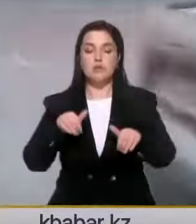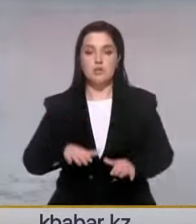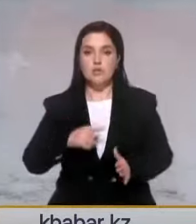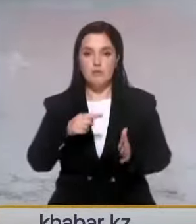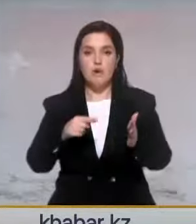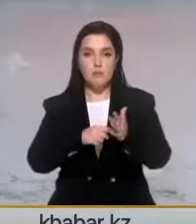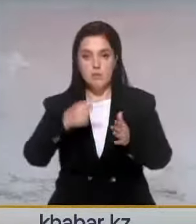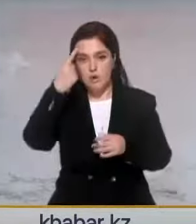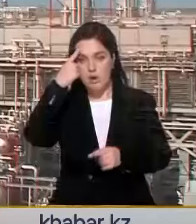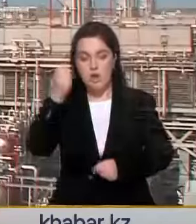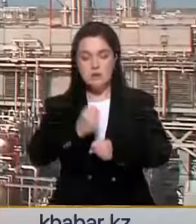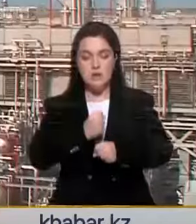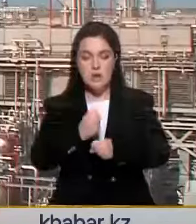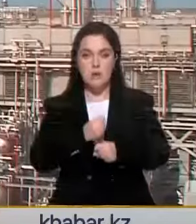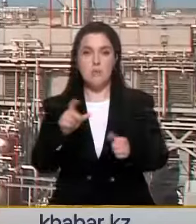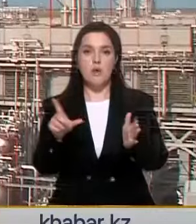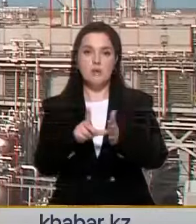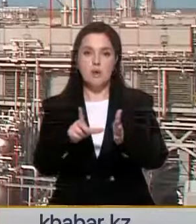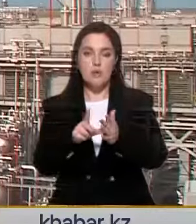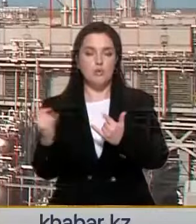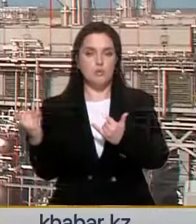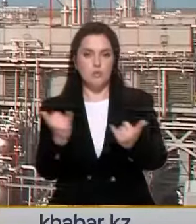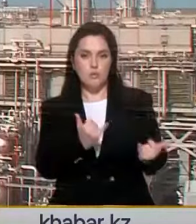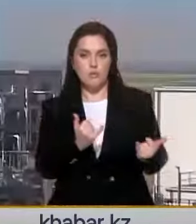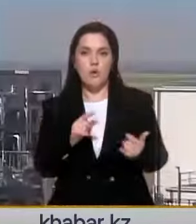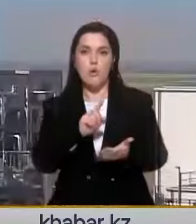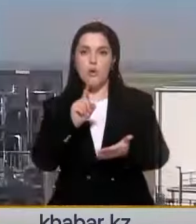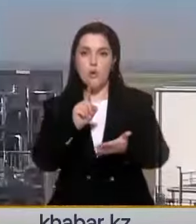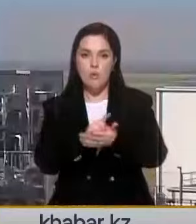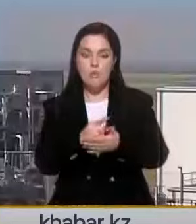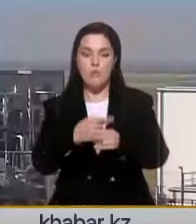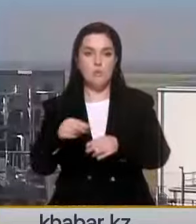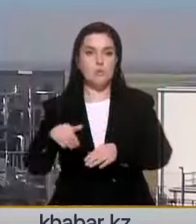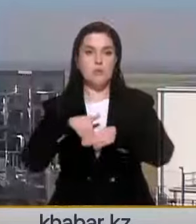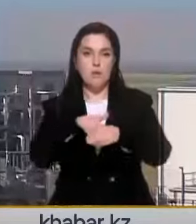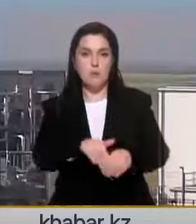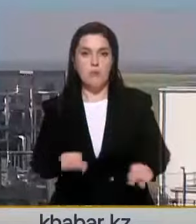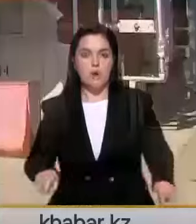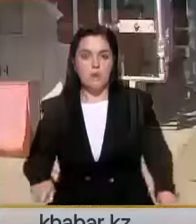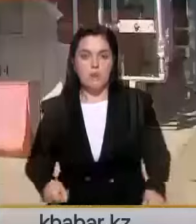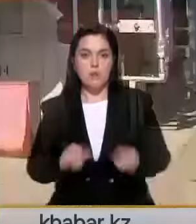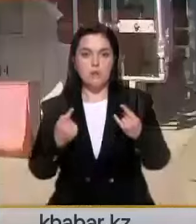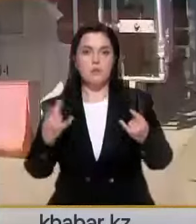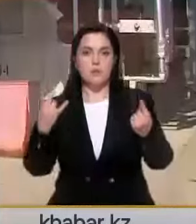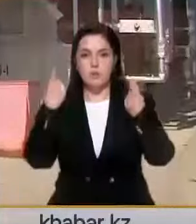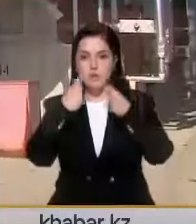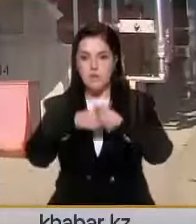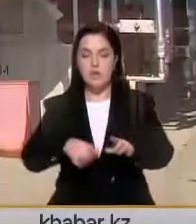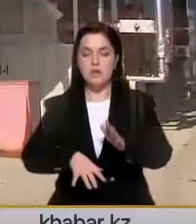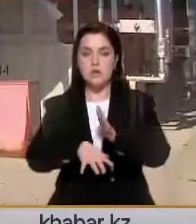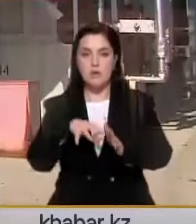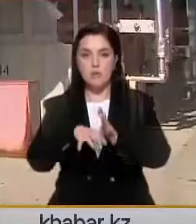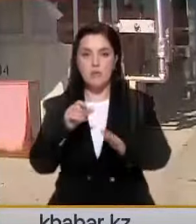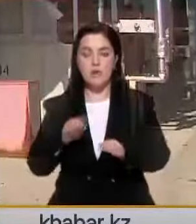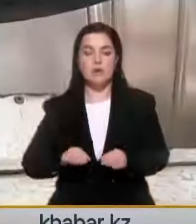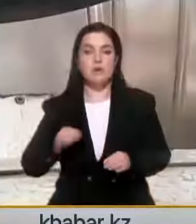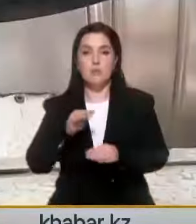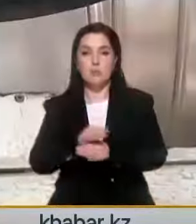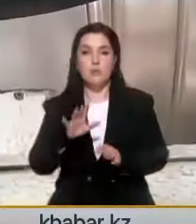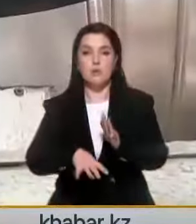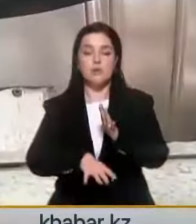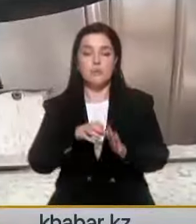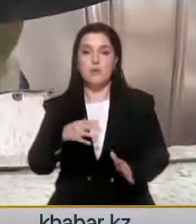разработаны и меры налогового характера с условием обязательного реинвестирования в развитие и внедрения новых технологий добычи Что позволит дополнительно добыть